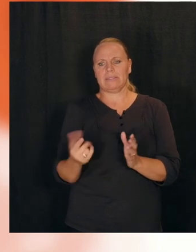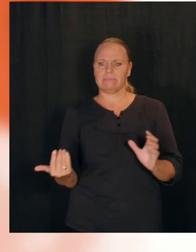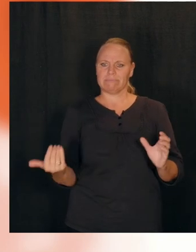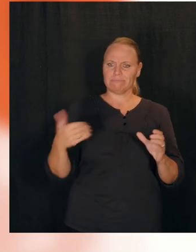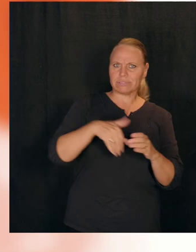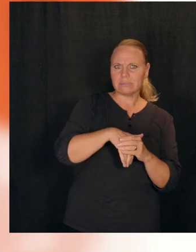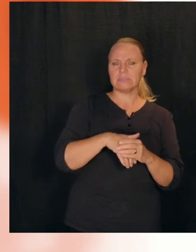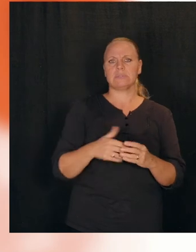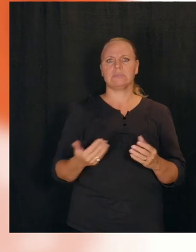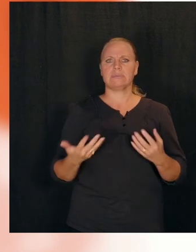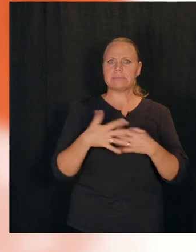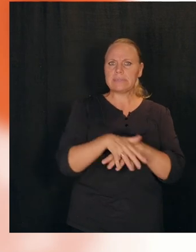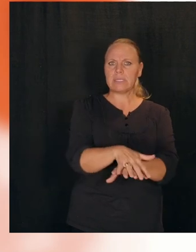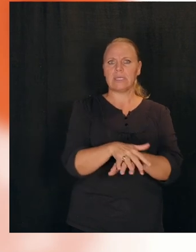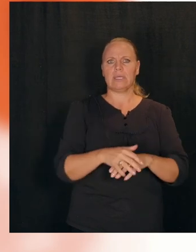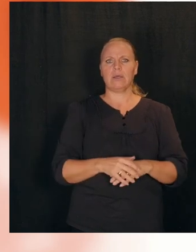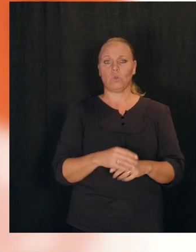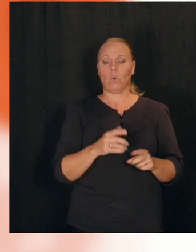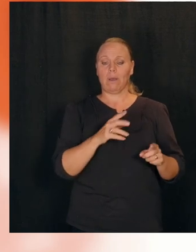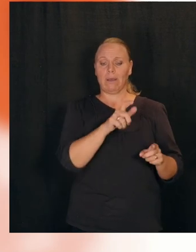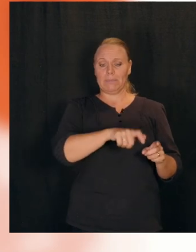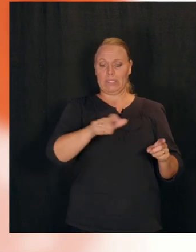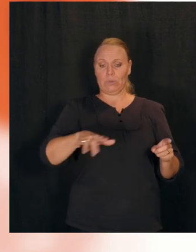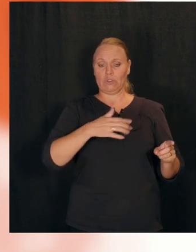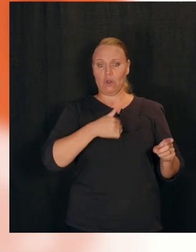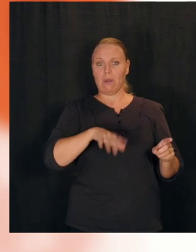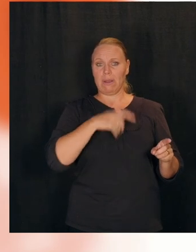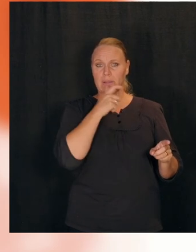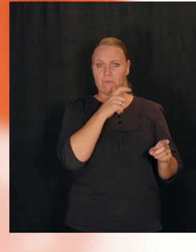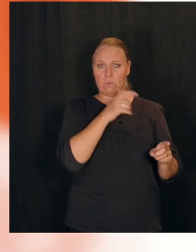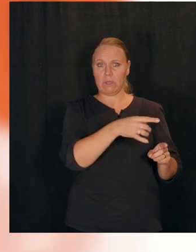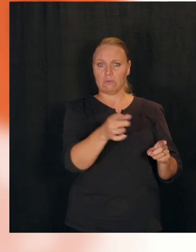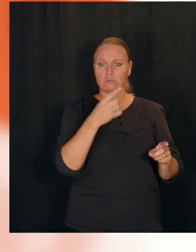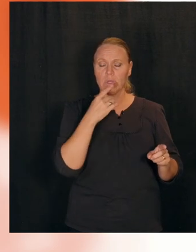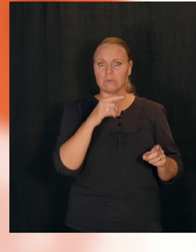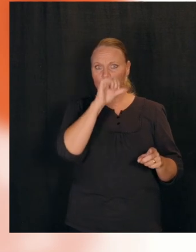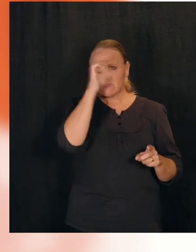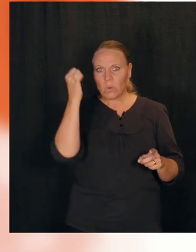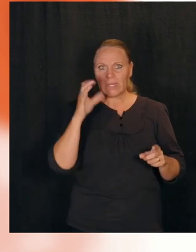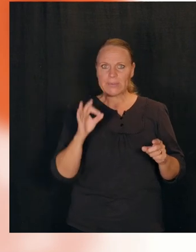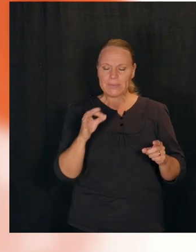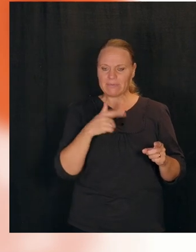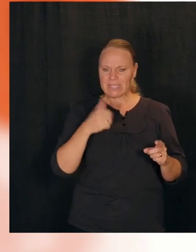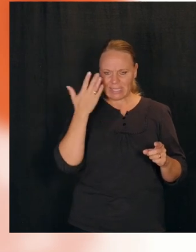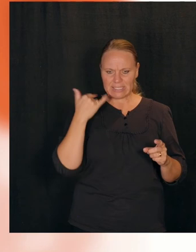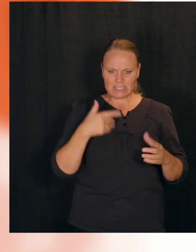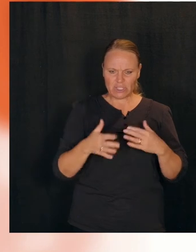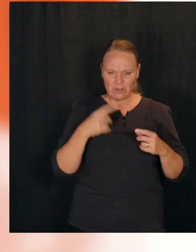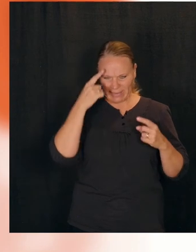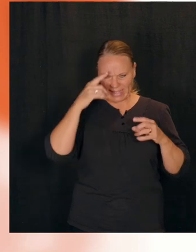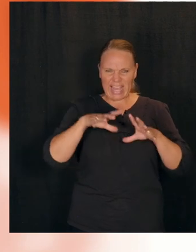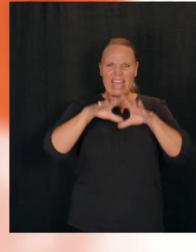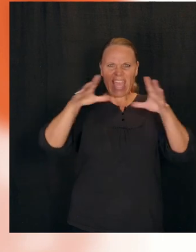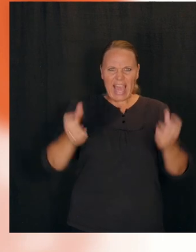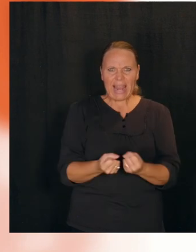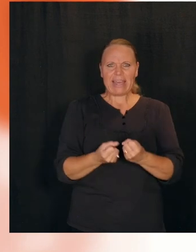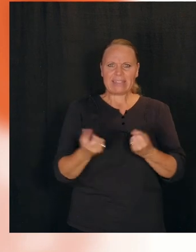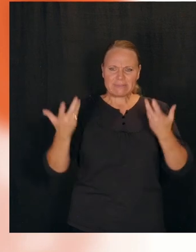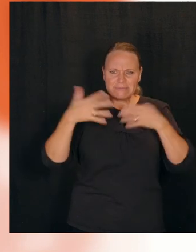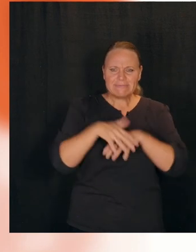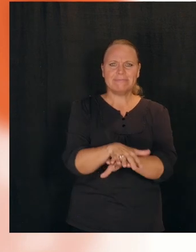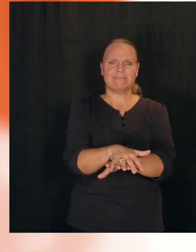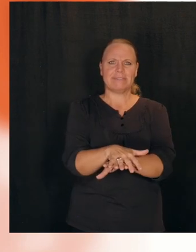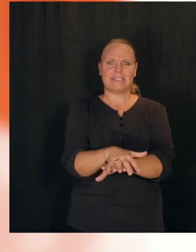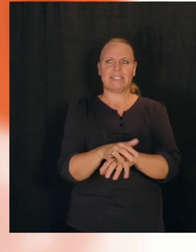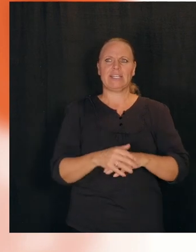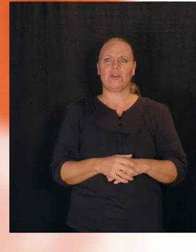något som de intervjuade pekade på, just den här utmaningen, att hur får vi då ihop det här till helheter? Så att vi inte